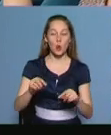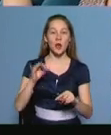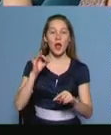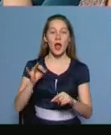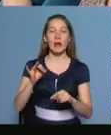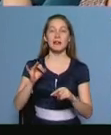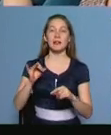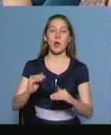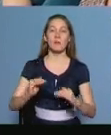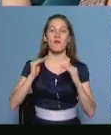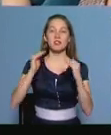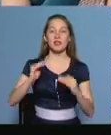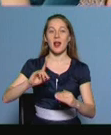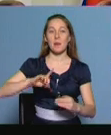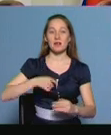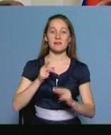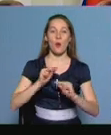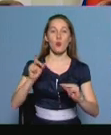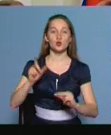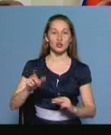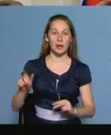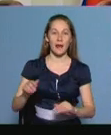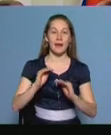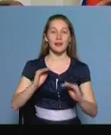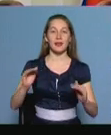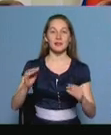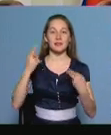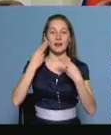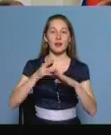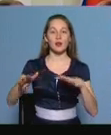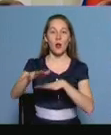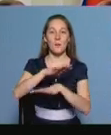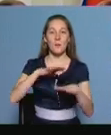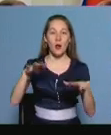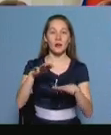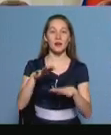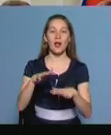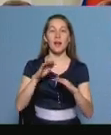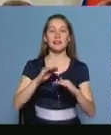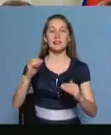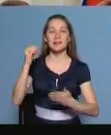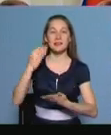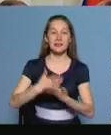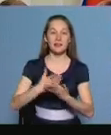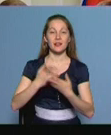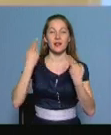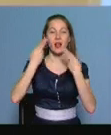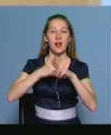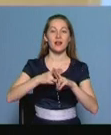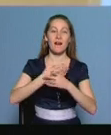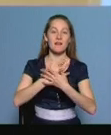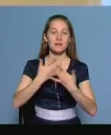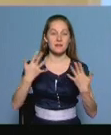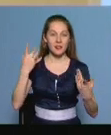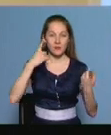повышения профессионального мастерства учителей, детские технопарки, мобильные кванториумы, детские центры IT-творчества.